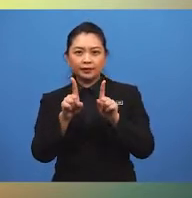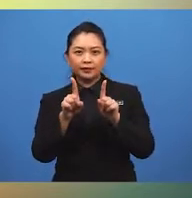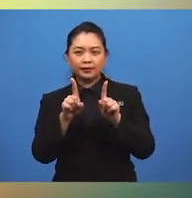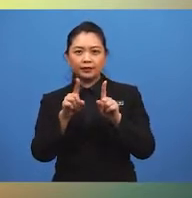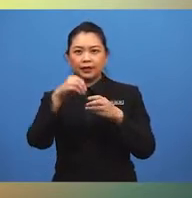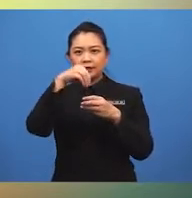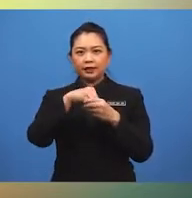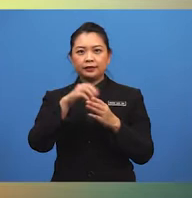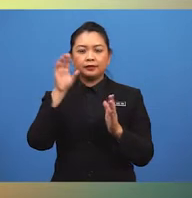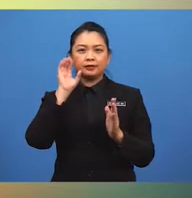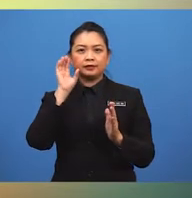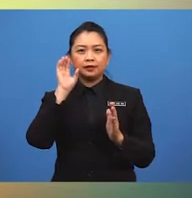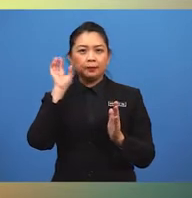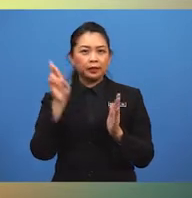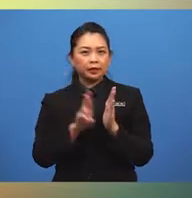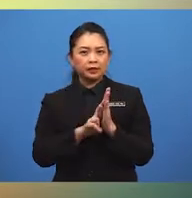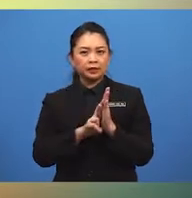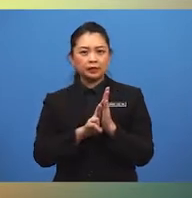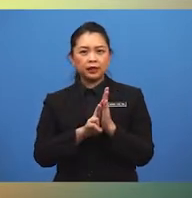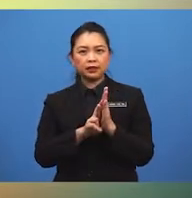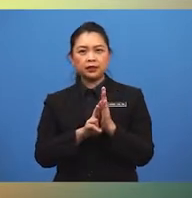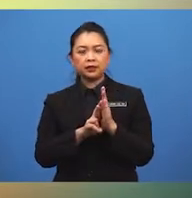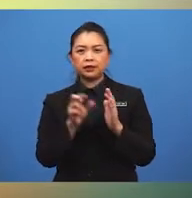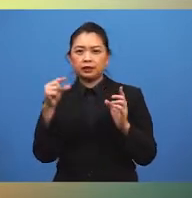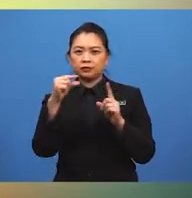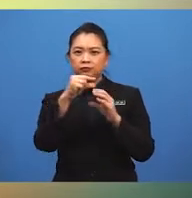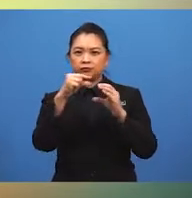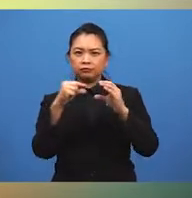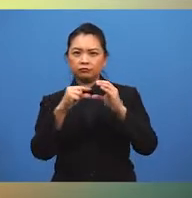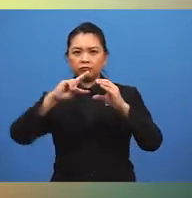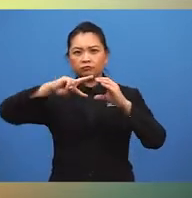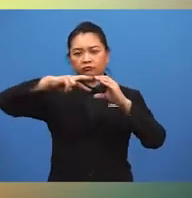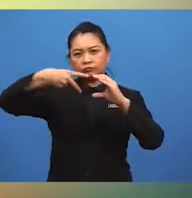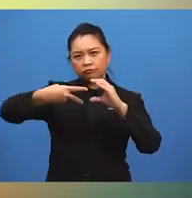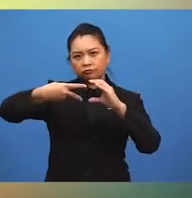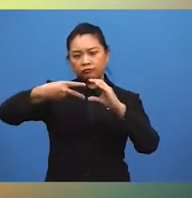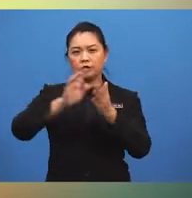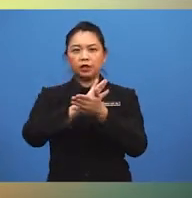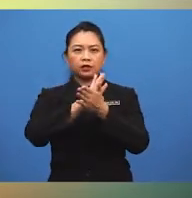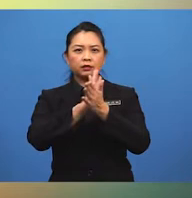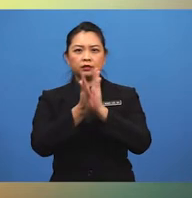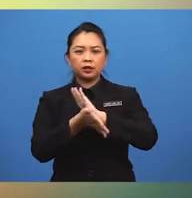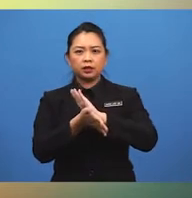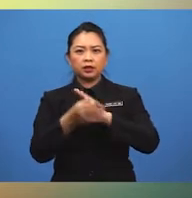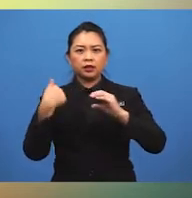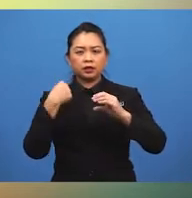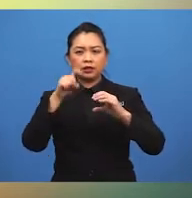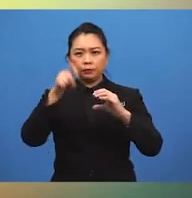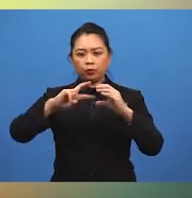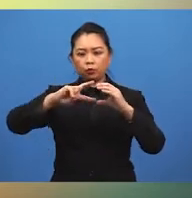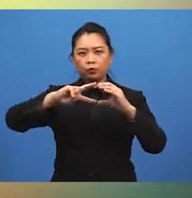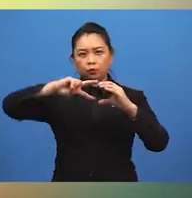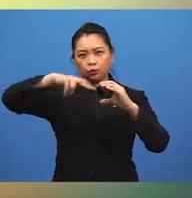Jawapannya, dalam rajah didapati diod disambung secara pincang songsang. Jadi, kita perlu